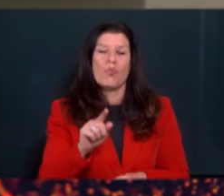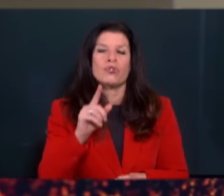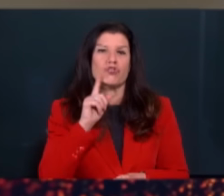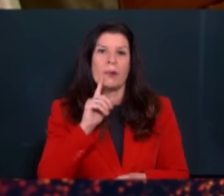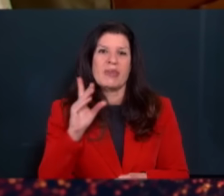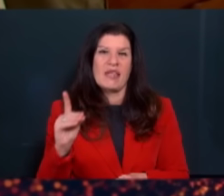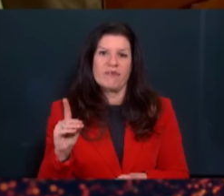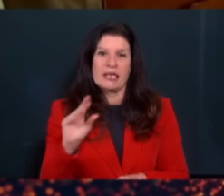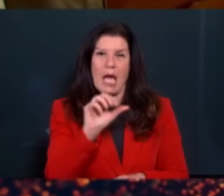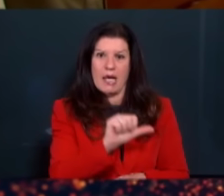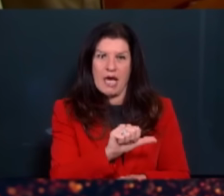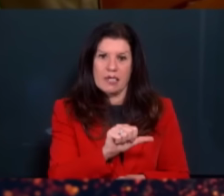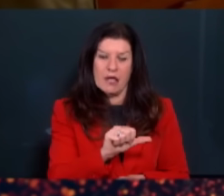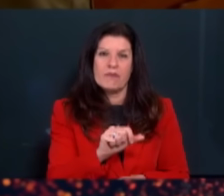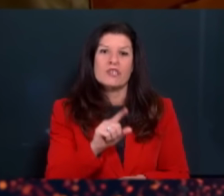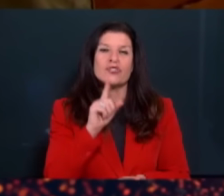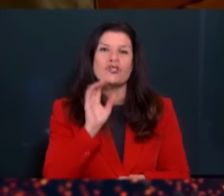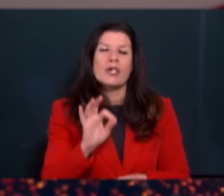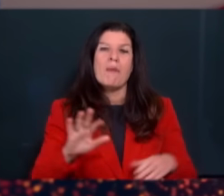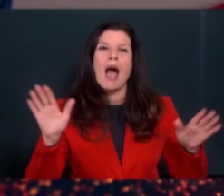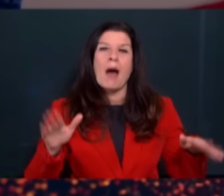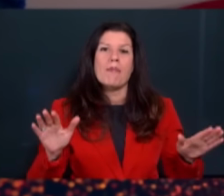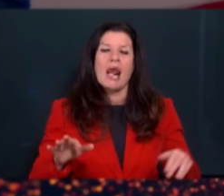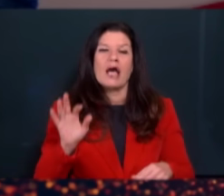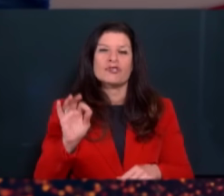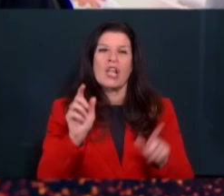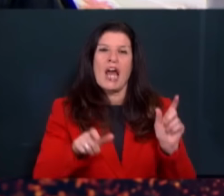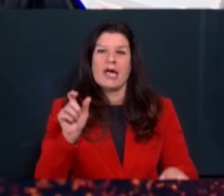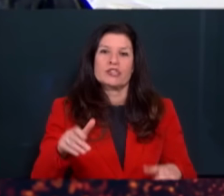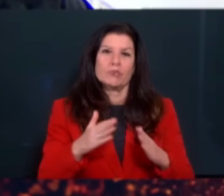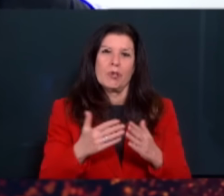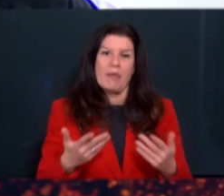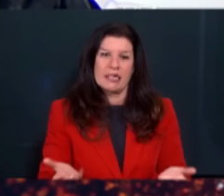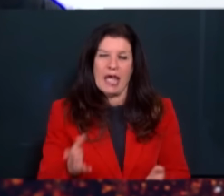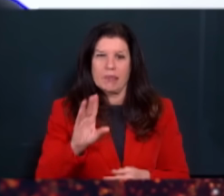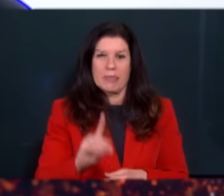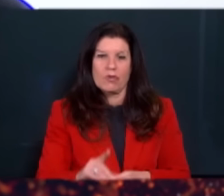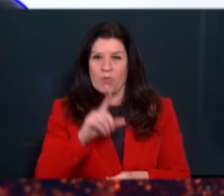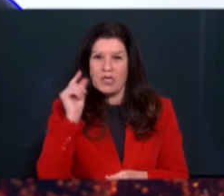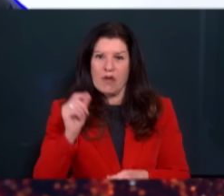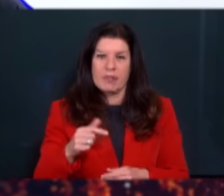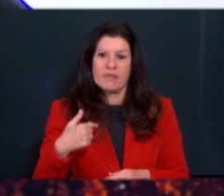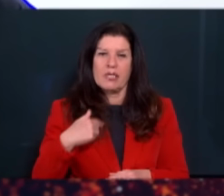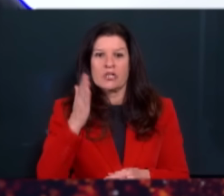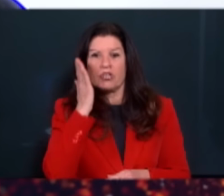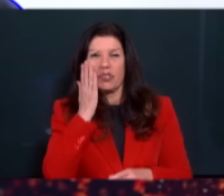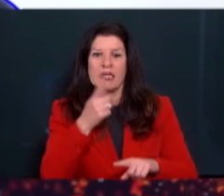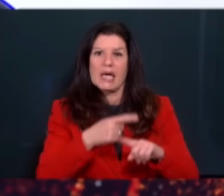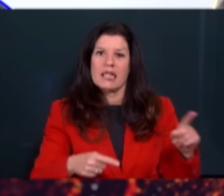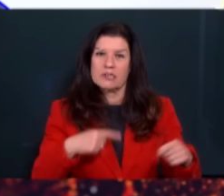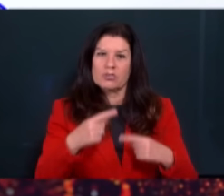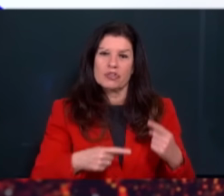אגייב, המכונה מלאך ההומלסים מדרום תל אביב. ישנתי תקופה של איזה חצי שנה ברחובות